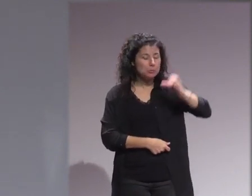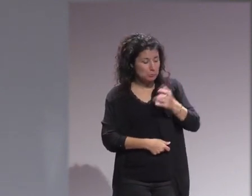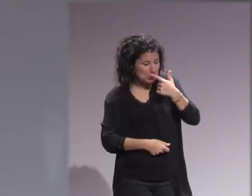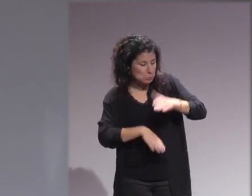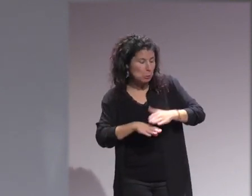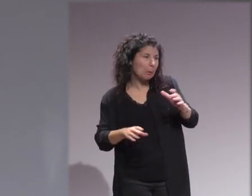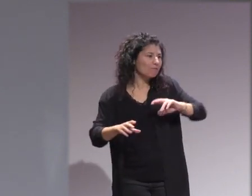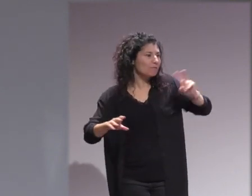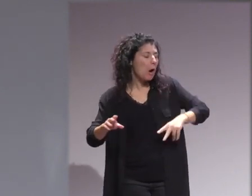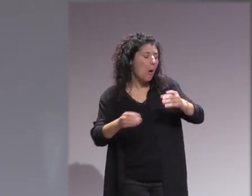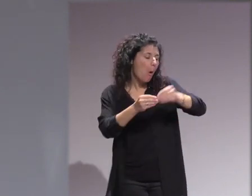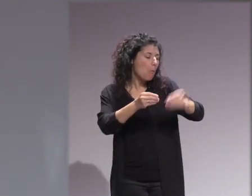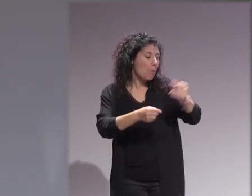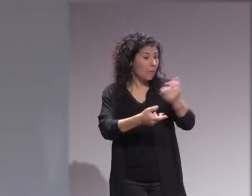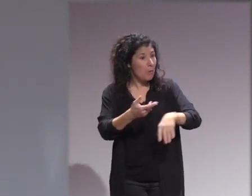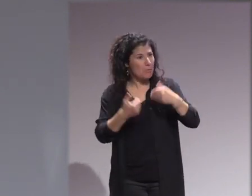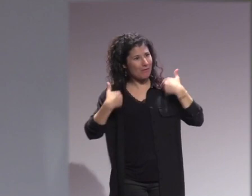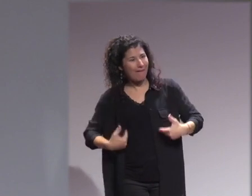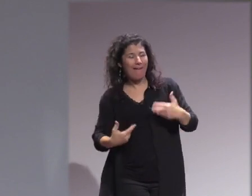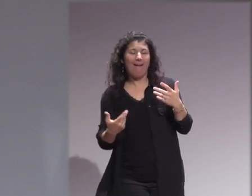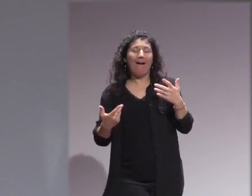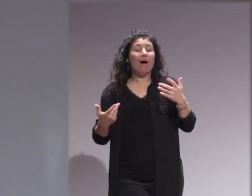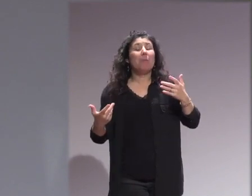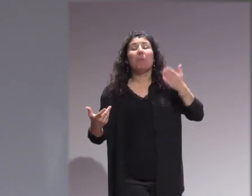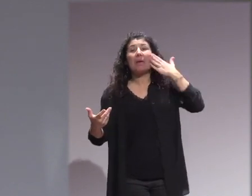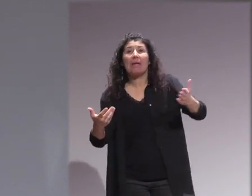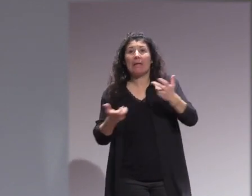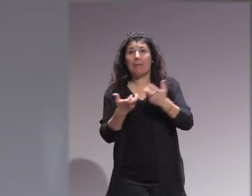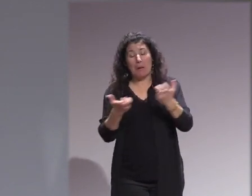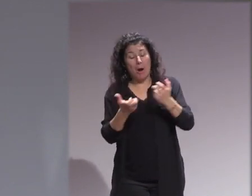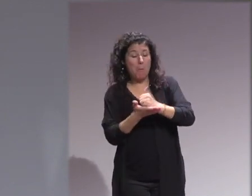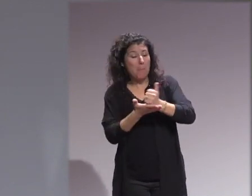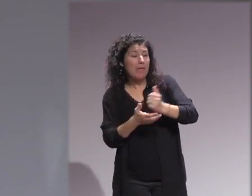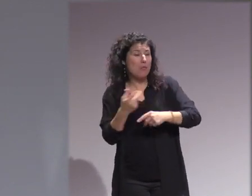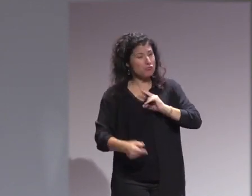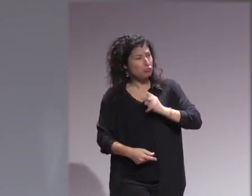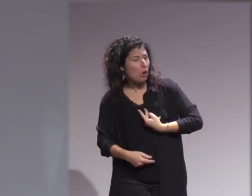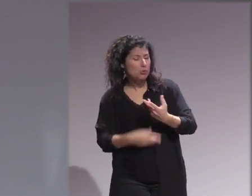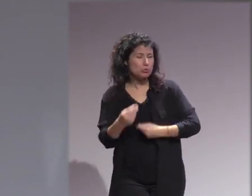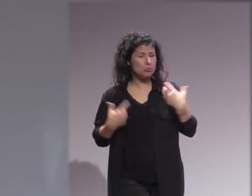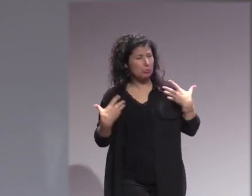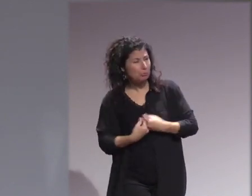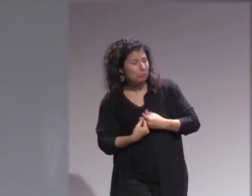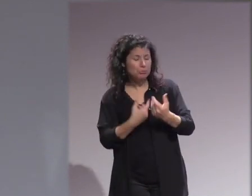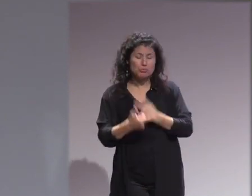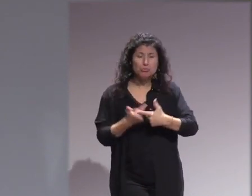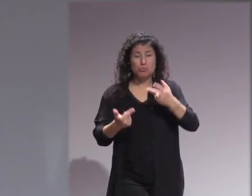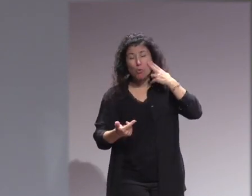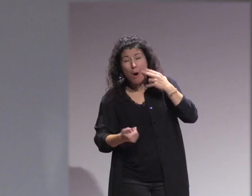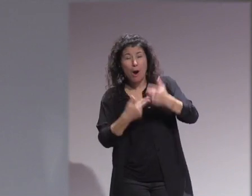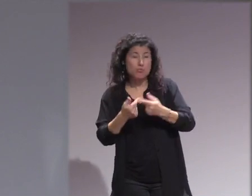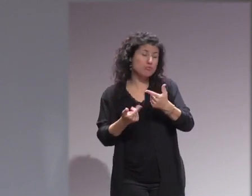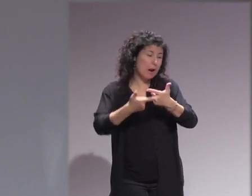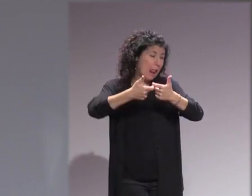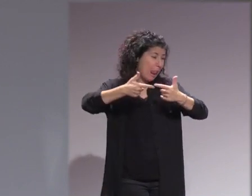adoptée et que vous êtes lesbienne ou pansexuelle ou bi ou gay ou trans et que les psys spécialistes de l'adoption vont se répandre